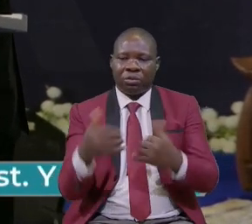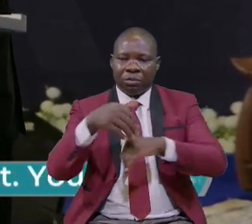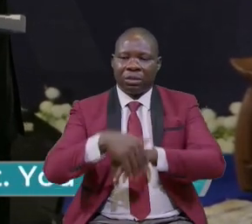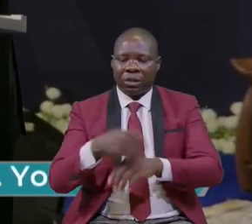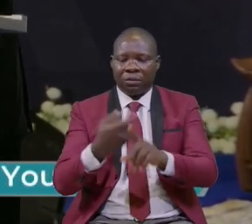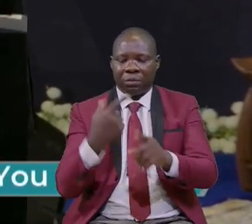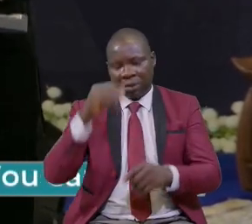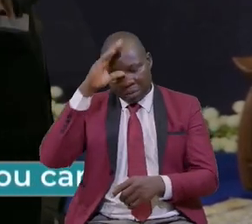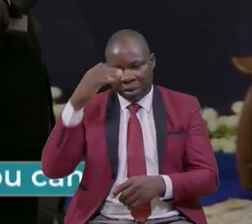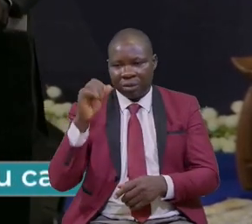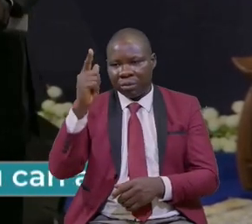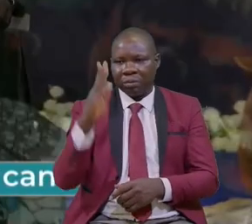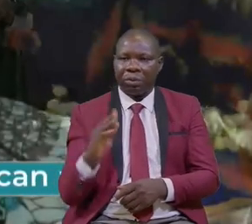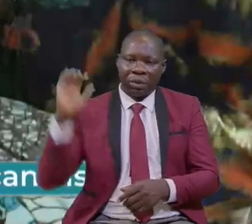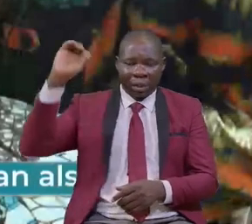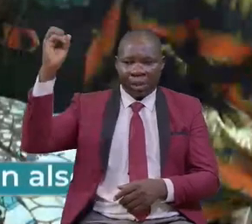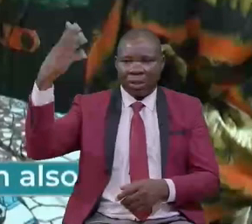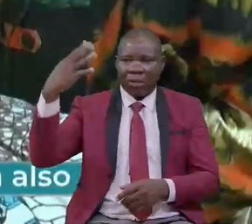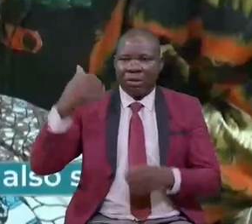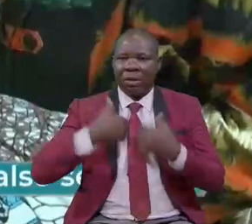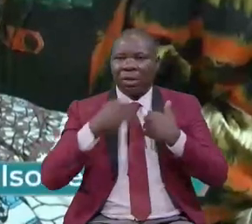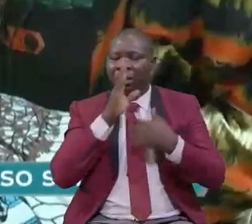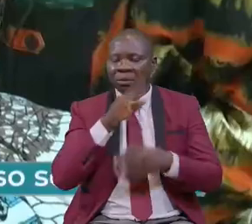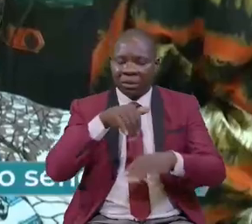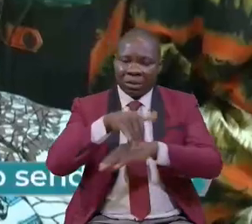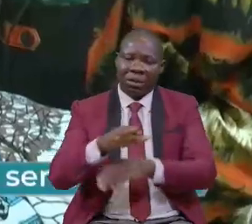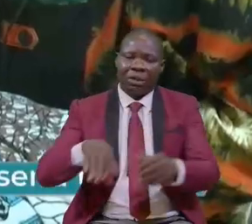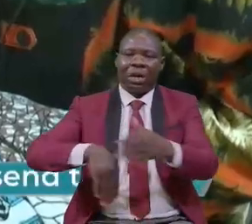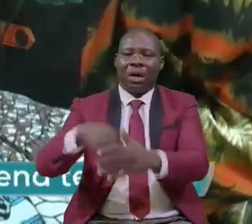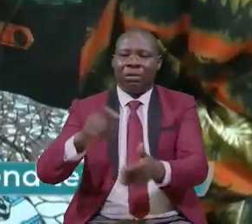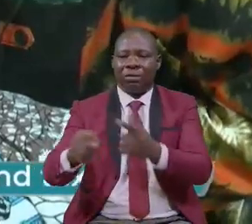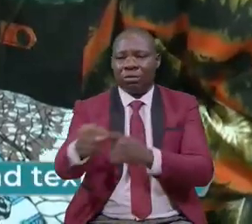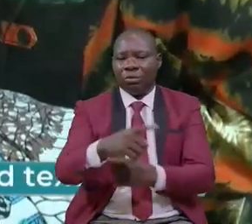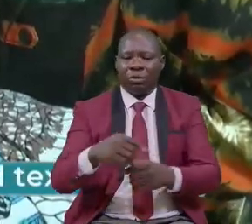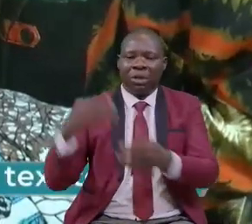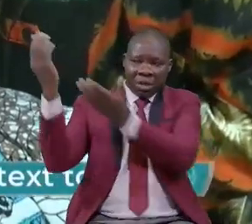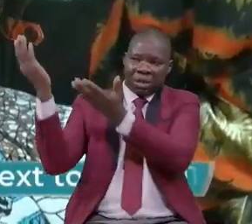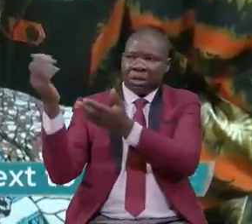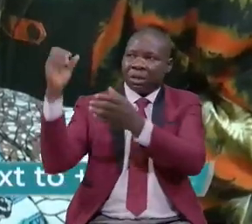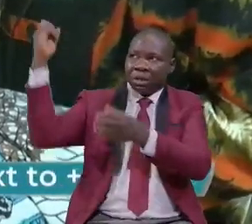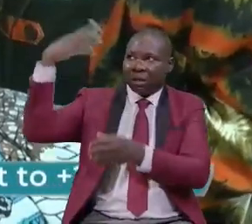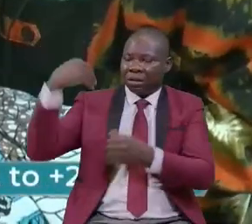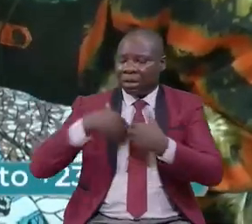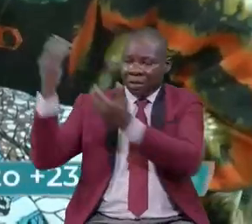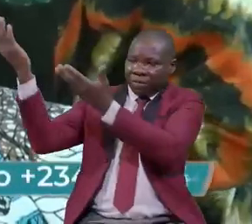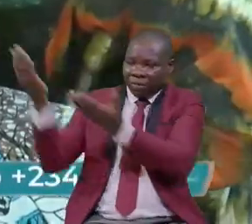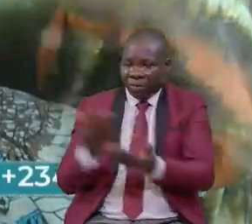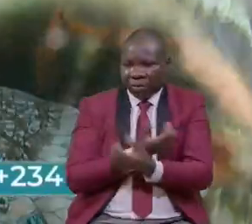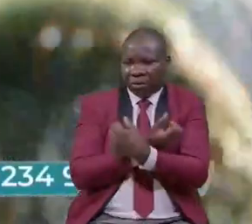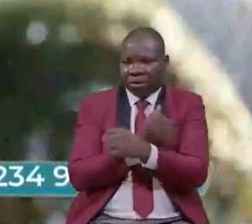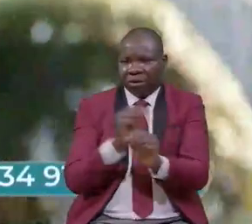De la part de l'homme de Dieu, la grâce de Dieu vous a été aussi envoyée. La grâce qui produit le